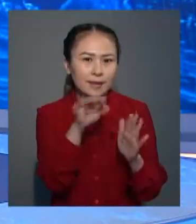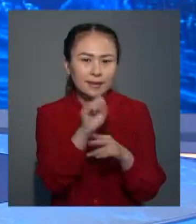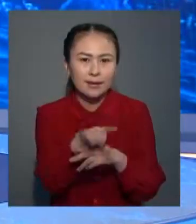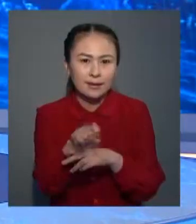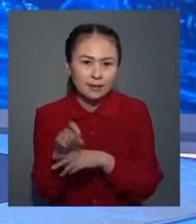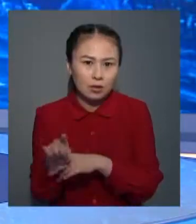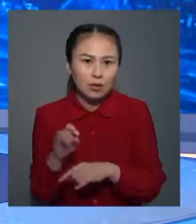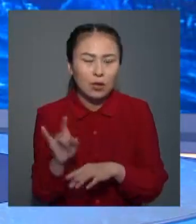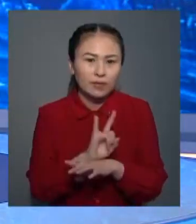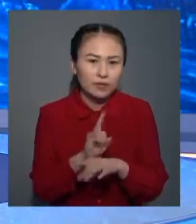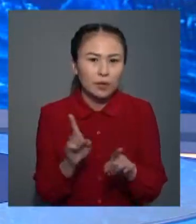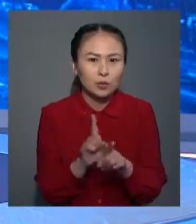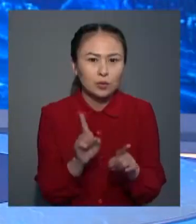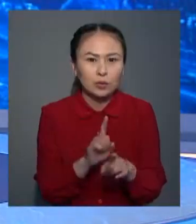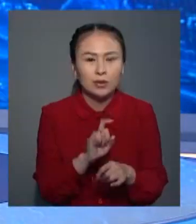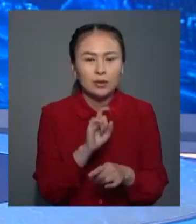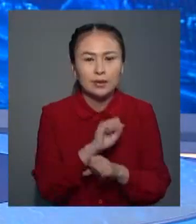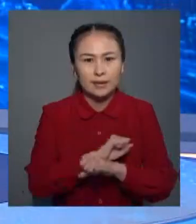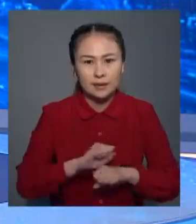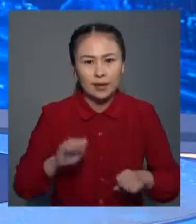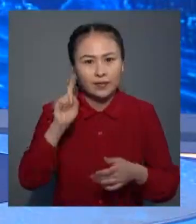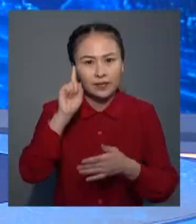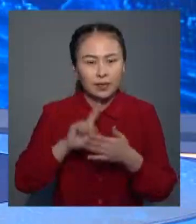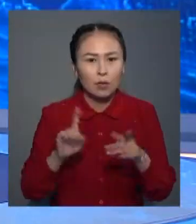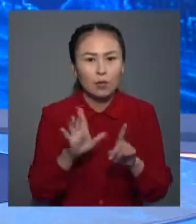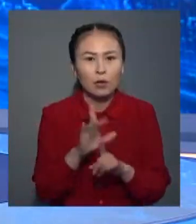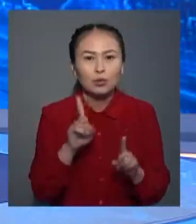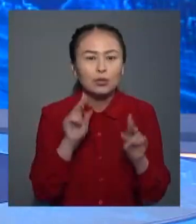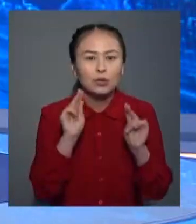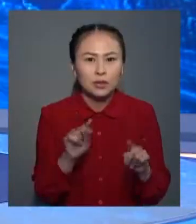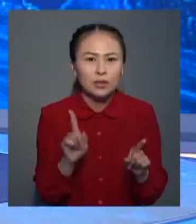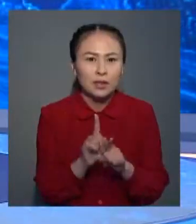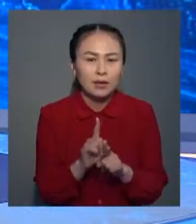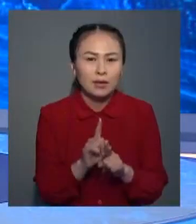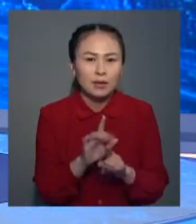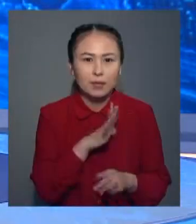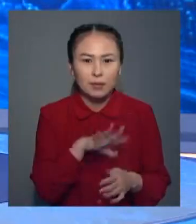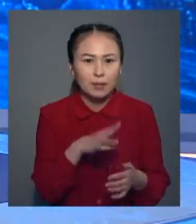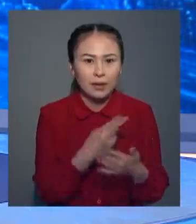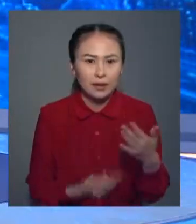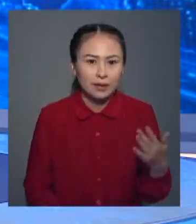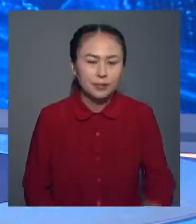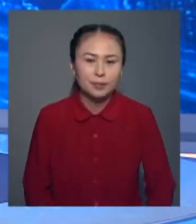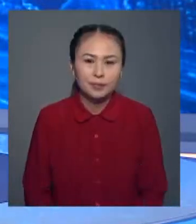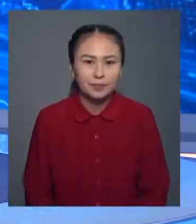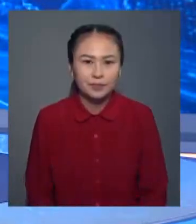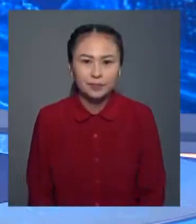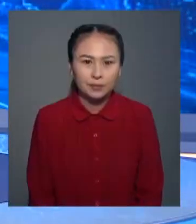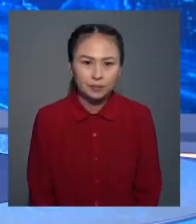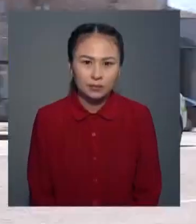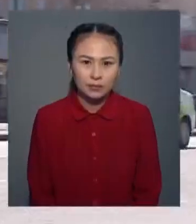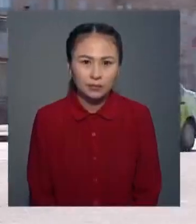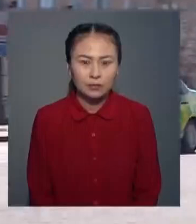ретте алаяқтарға да алданып қалмау маңызды. Сан соғып қалмау үшін не істеу керек? Сарапшылардың кеңесін тыңдап көрейік.